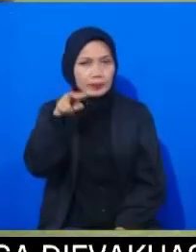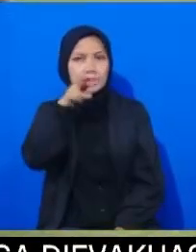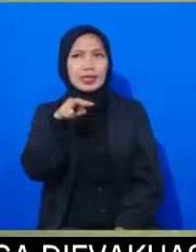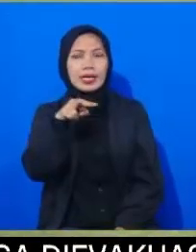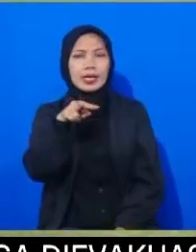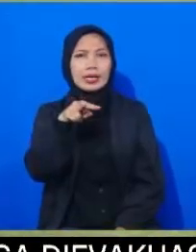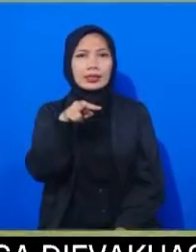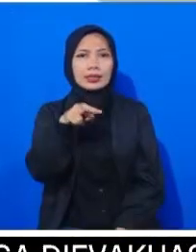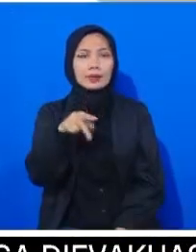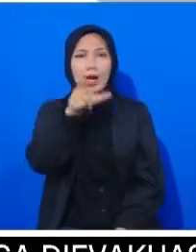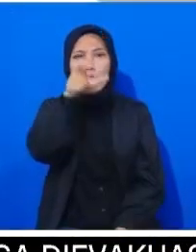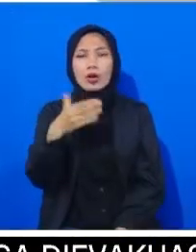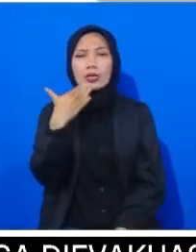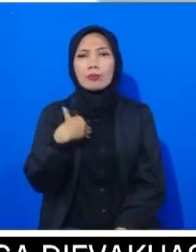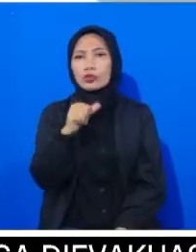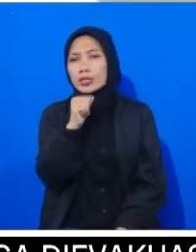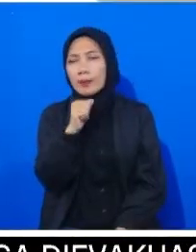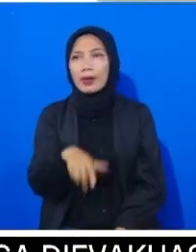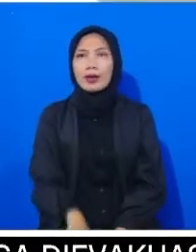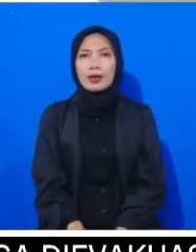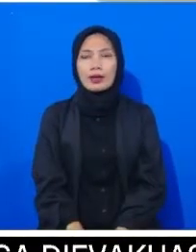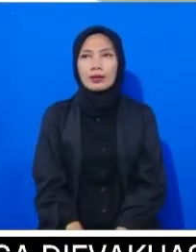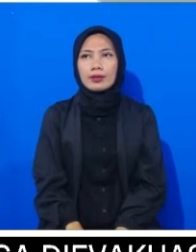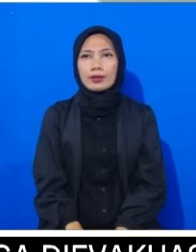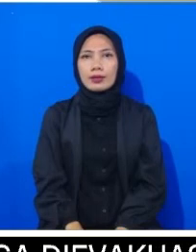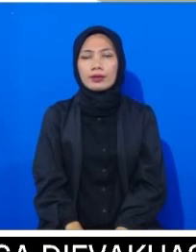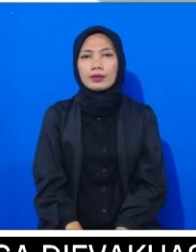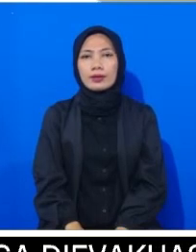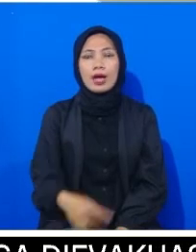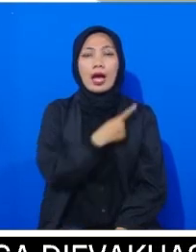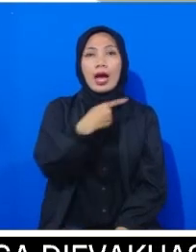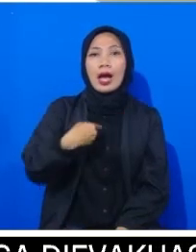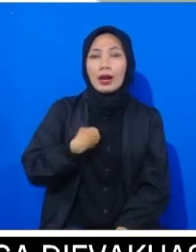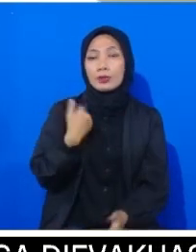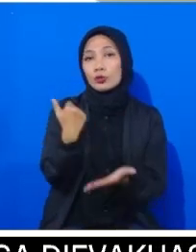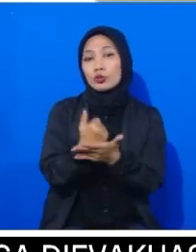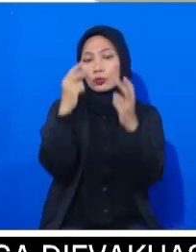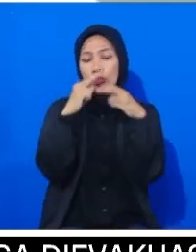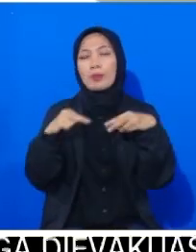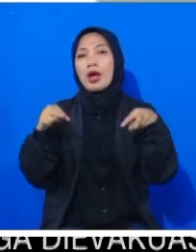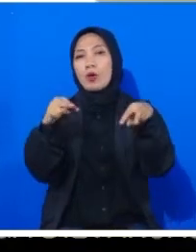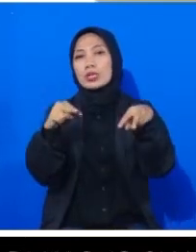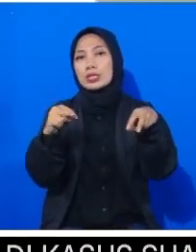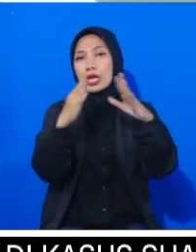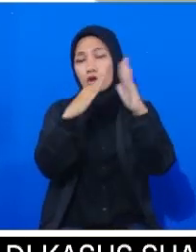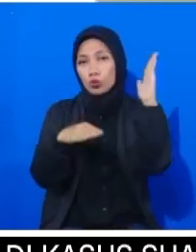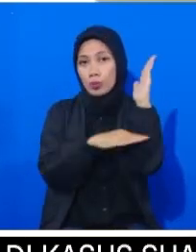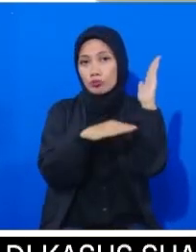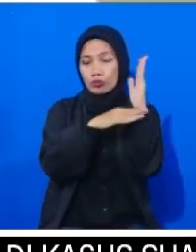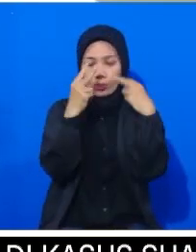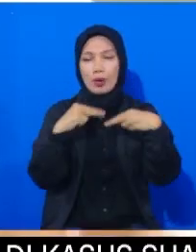dari pemilik unit. Nah, memang dalam kami selalu melakukan pengawasan di sana ya. Dari